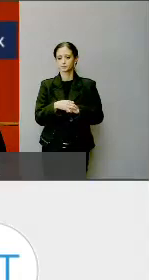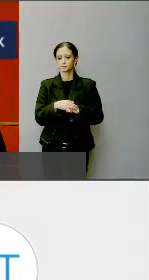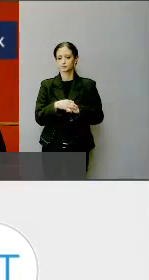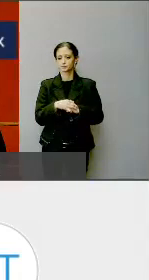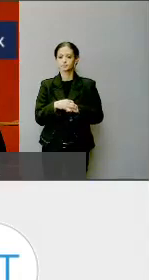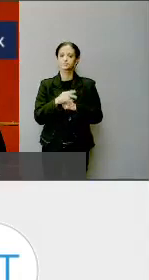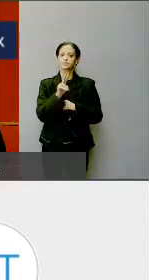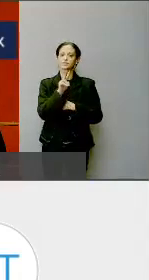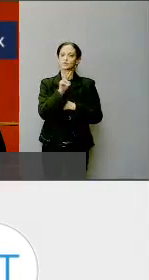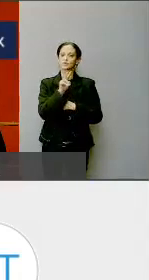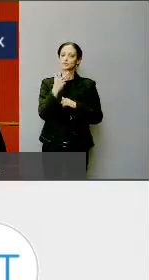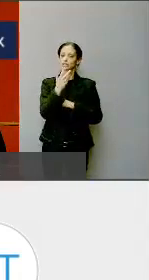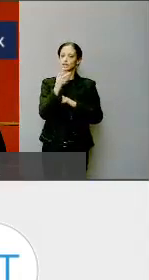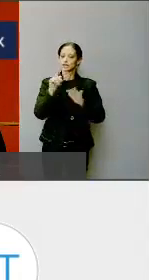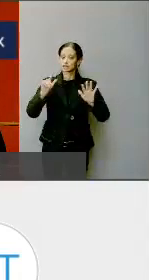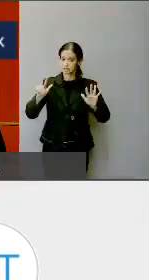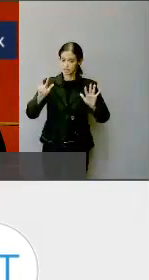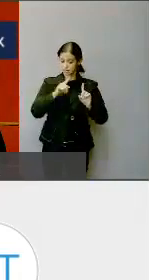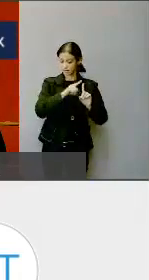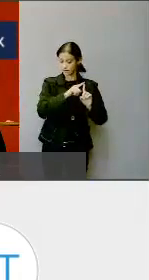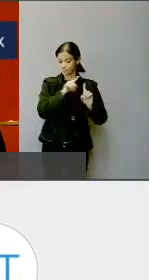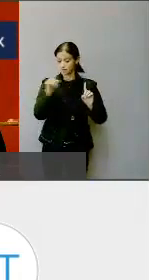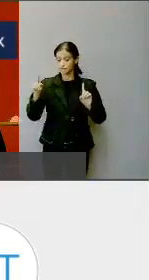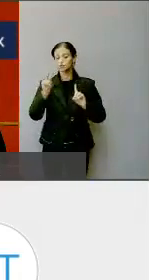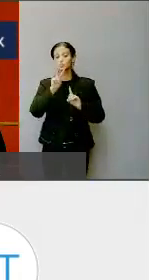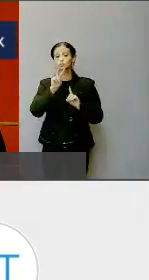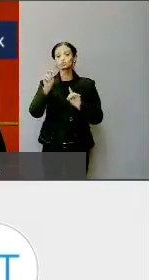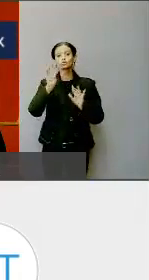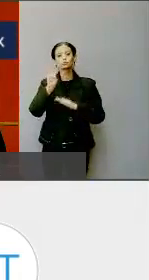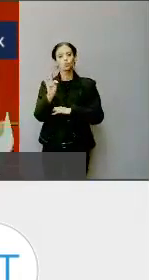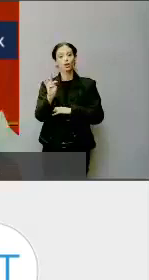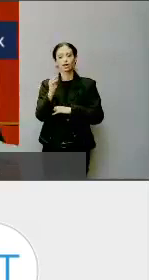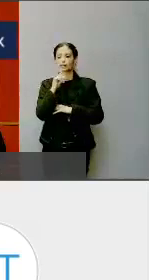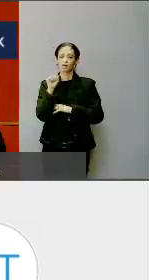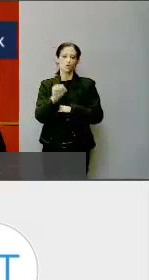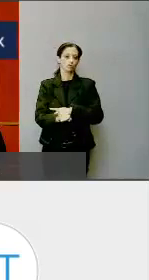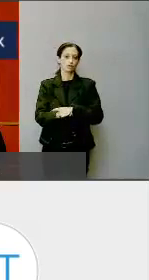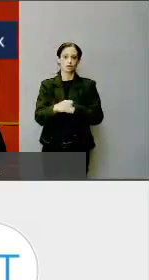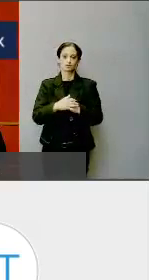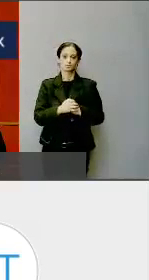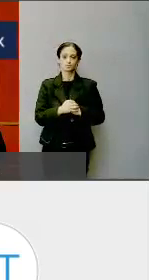237 fino al 240 contrario